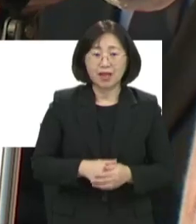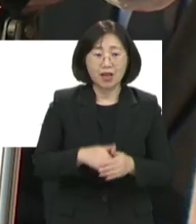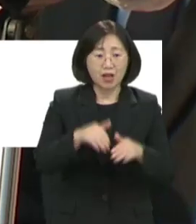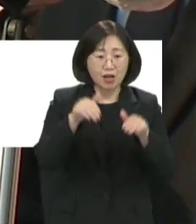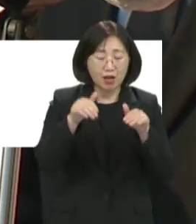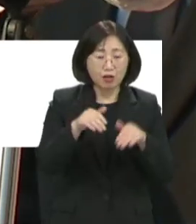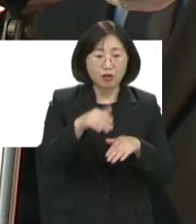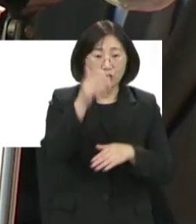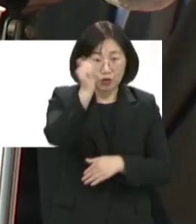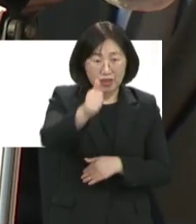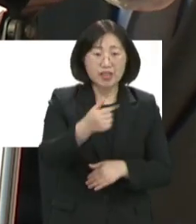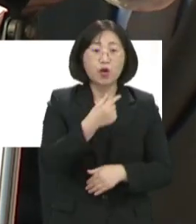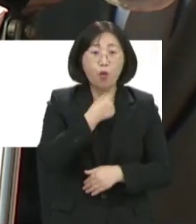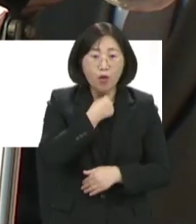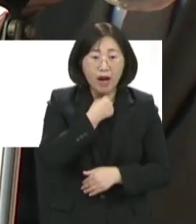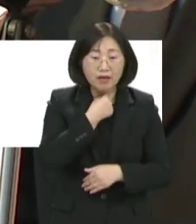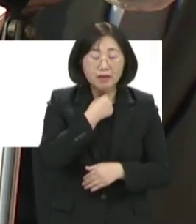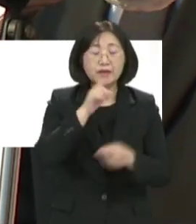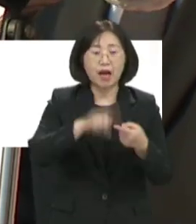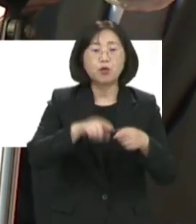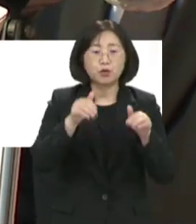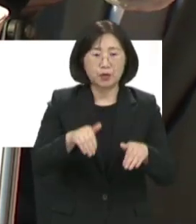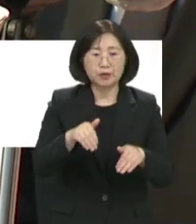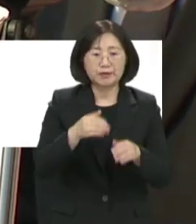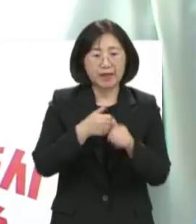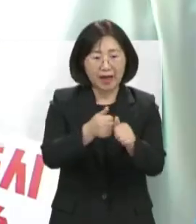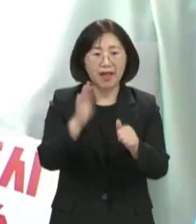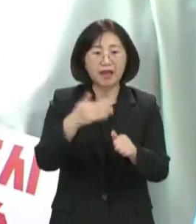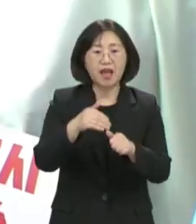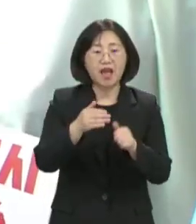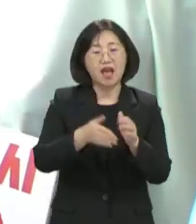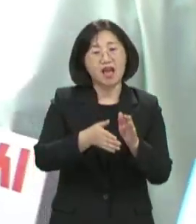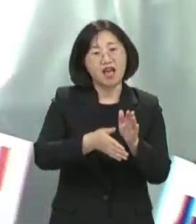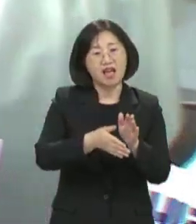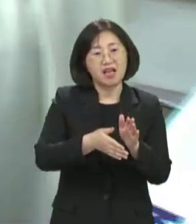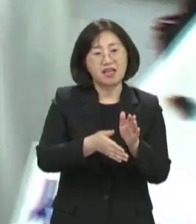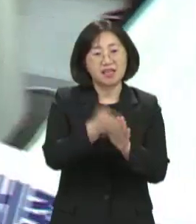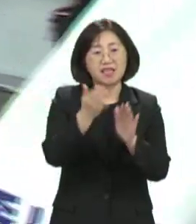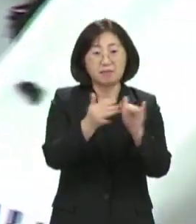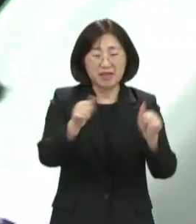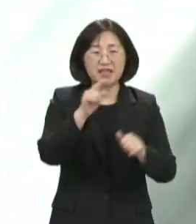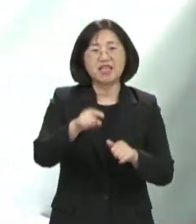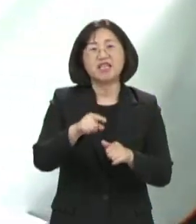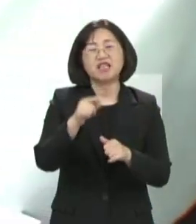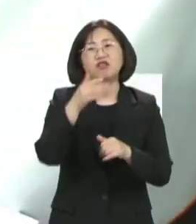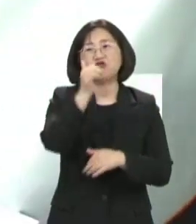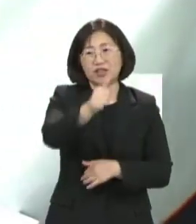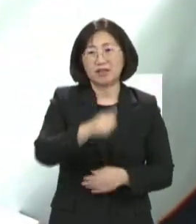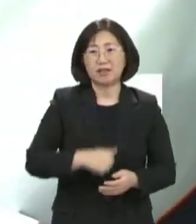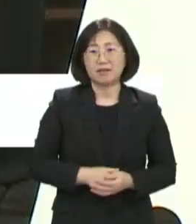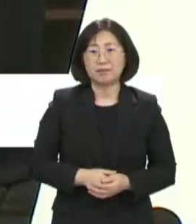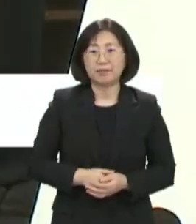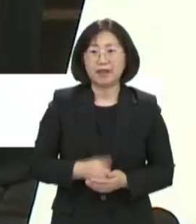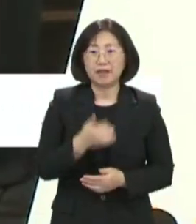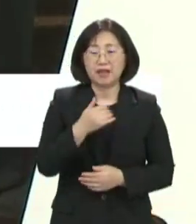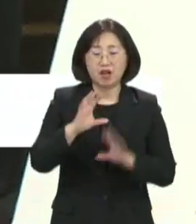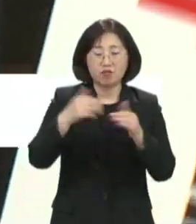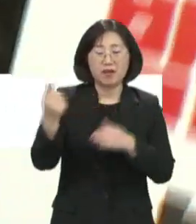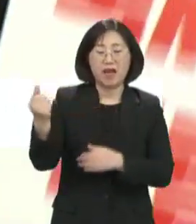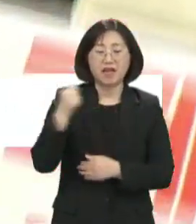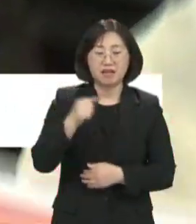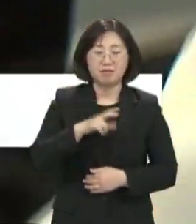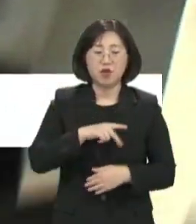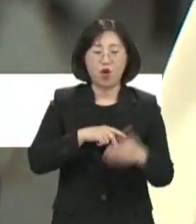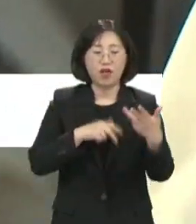해야 하는 겁니다. 우리의 주인이 시민들이 이걸 바라고 있습니다. 세종시 의회 국민의힘 의원 7명 전원도 삭발식에